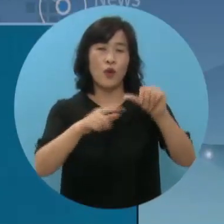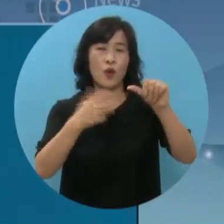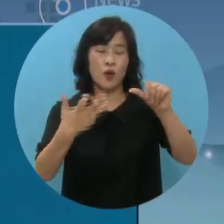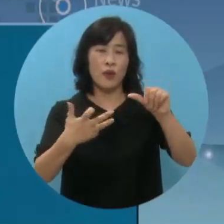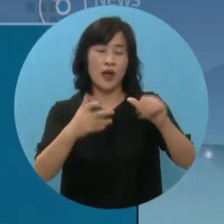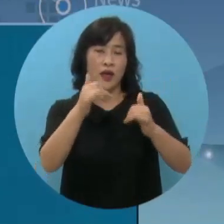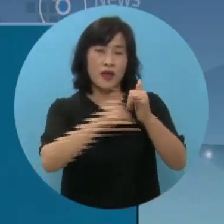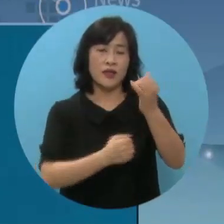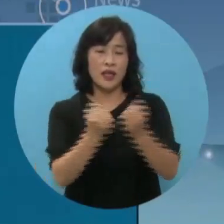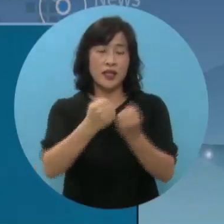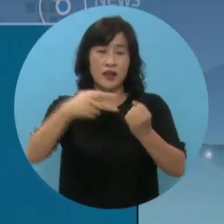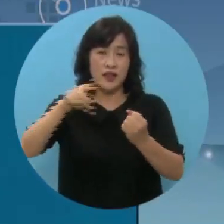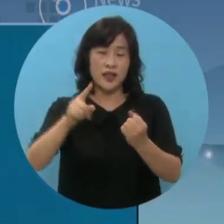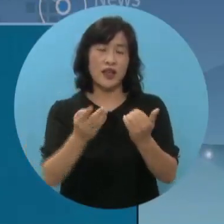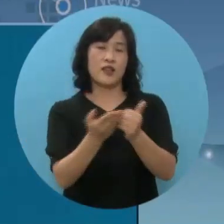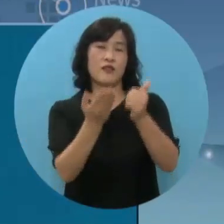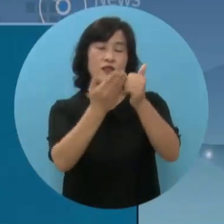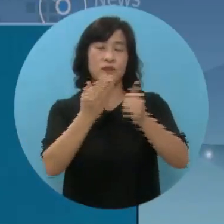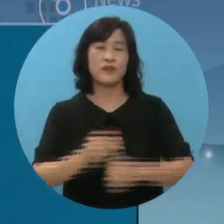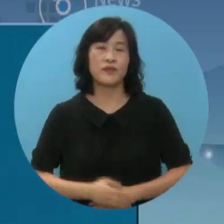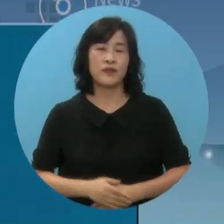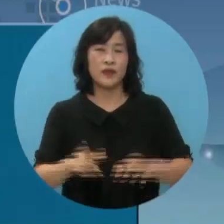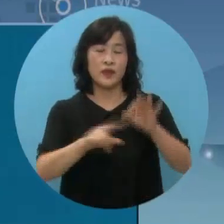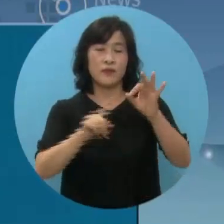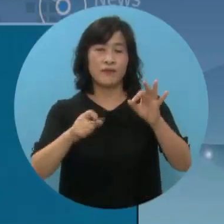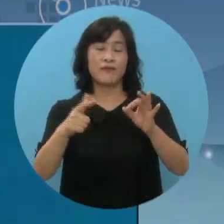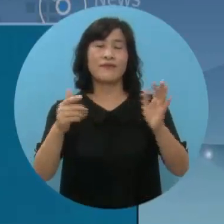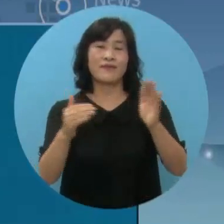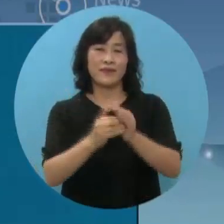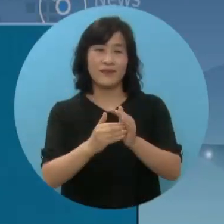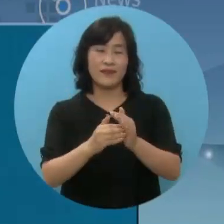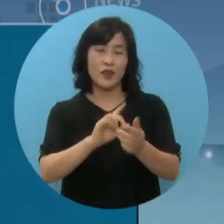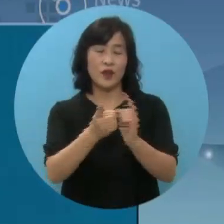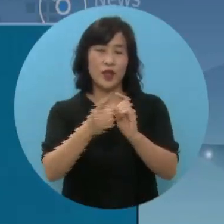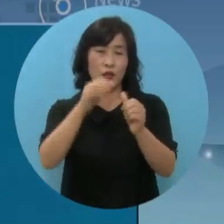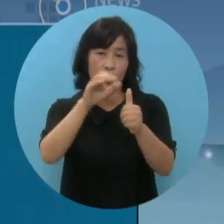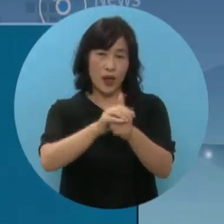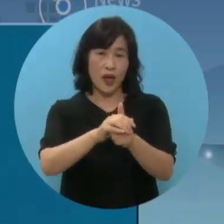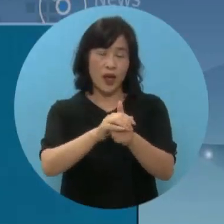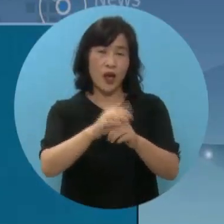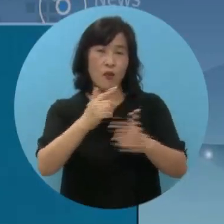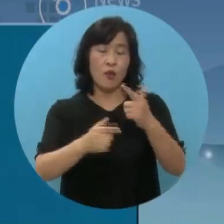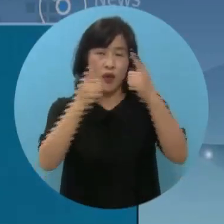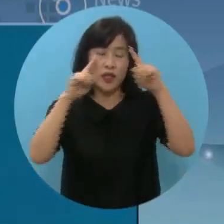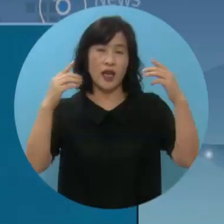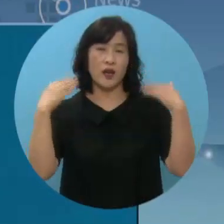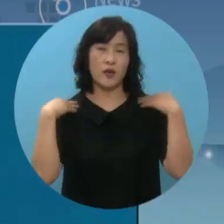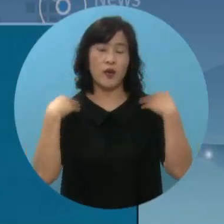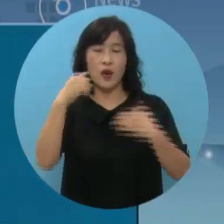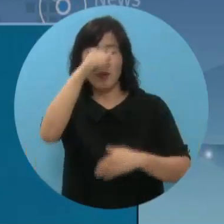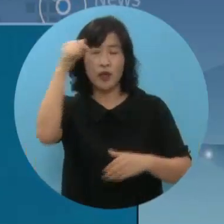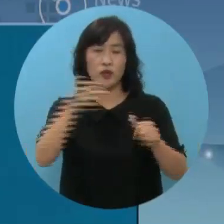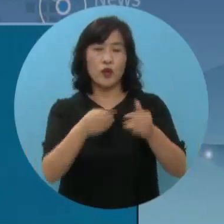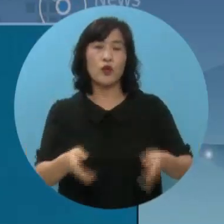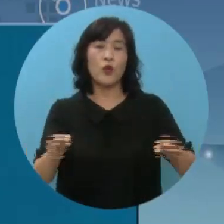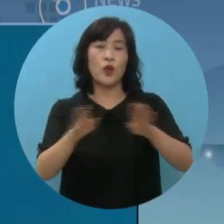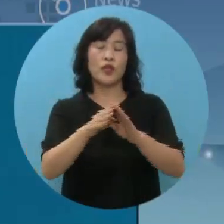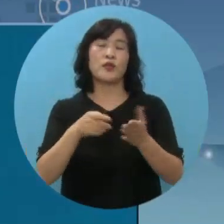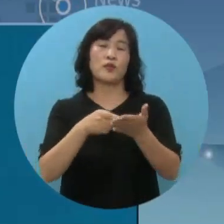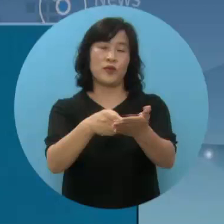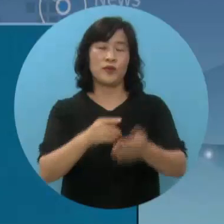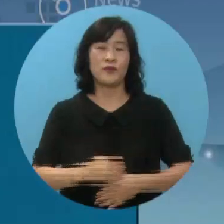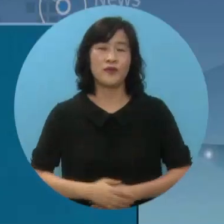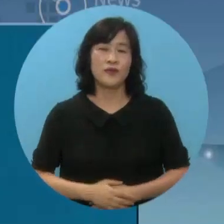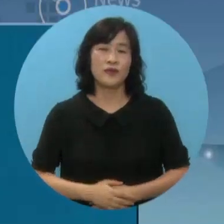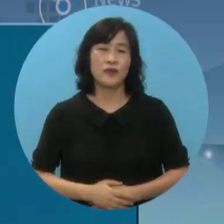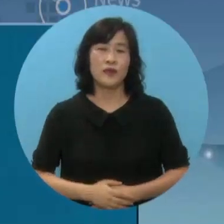전남도는 5.18 역사 해설사를 양성합니다. 10월 16일까지 위탁교육기관인 목포대학교 평생교육원에